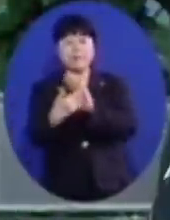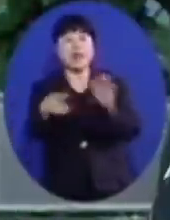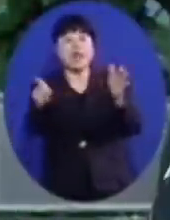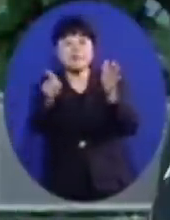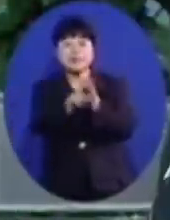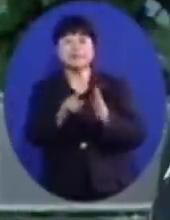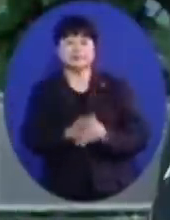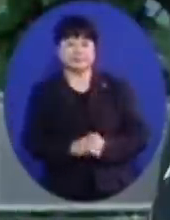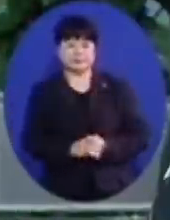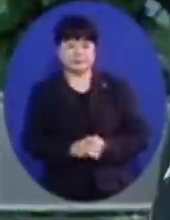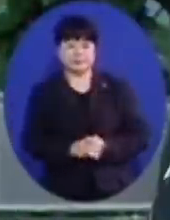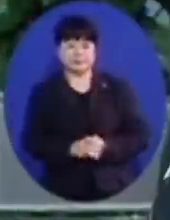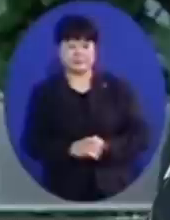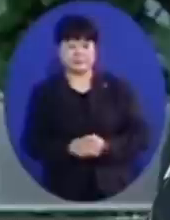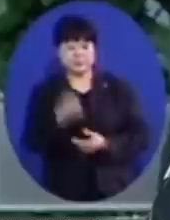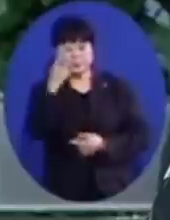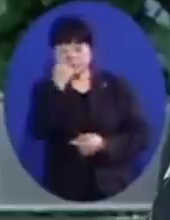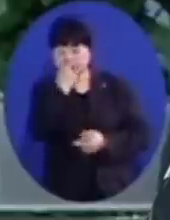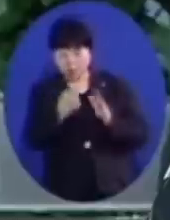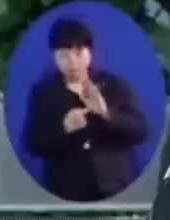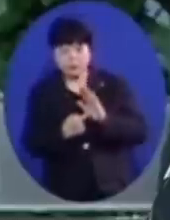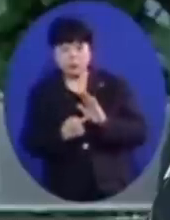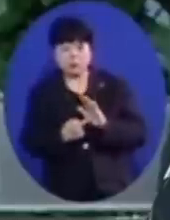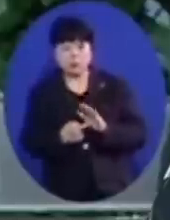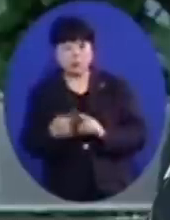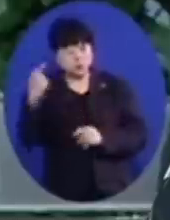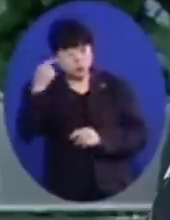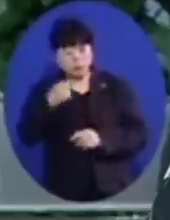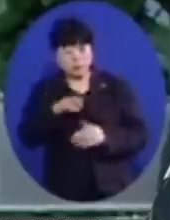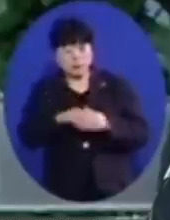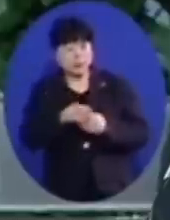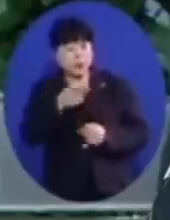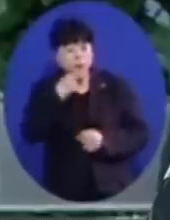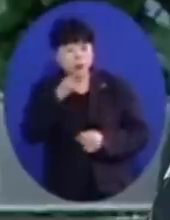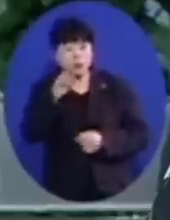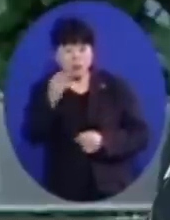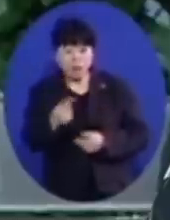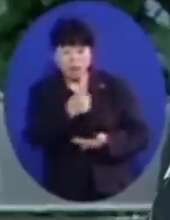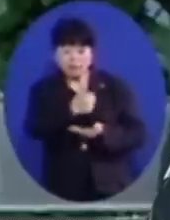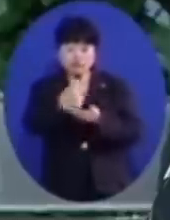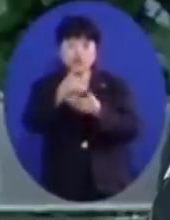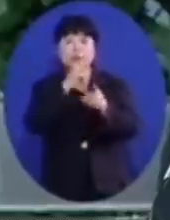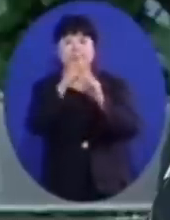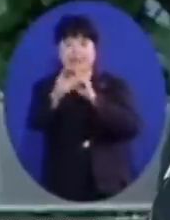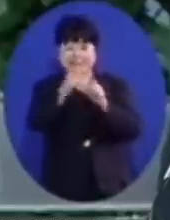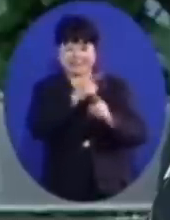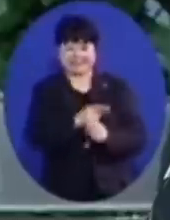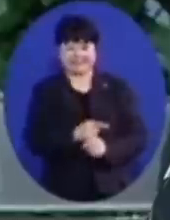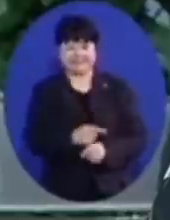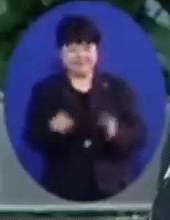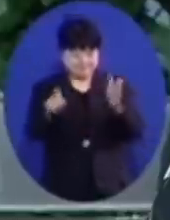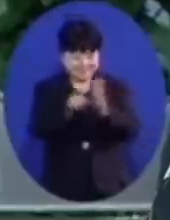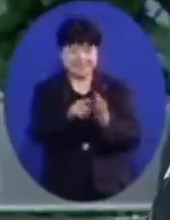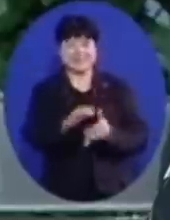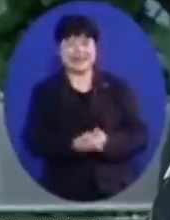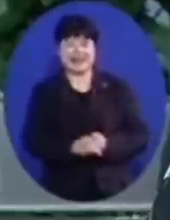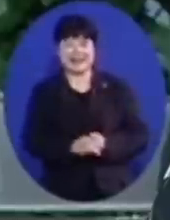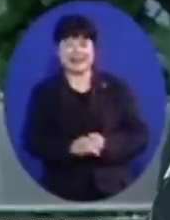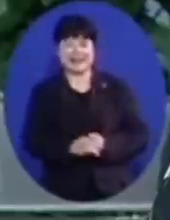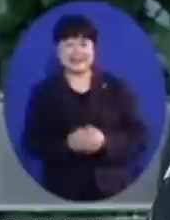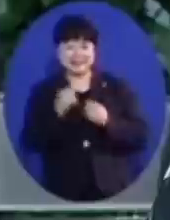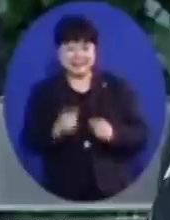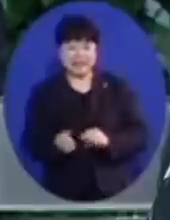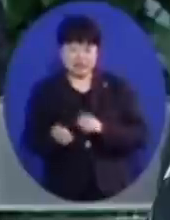믿음이겠어요 눈에는 아무런 안 보이고 교회는 아무 소리가 없어도 주님의 말씀을 믿습니다 살아도